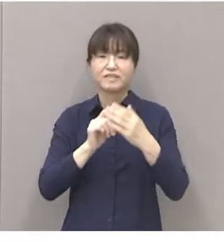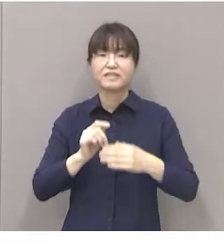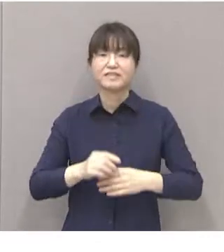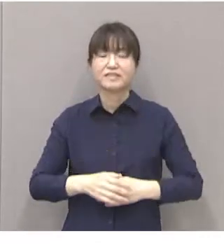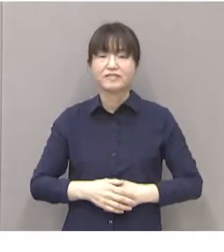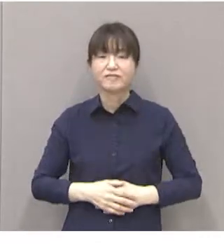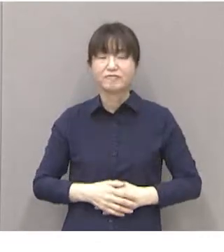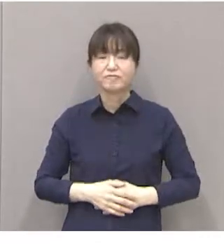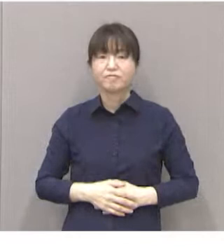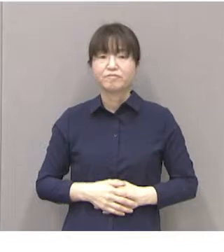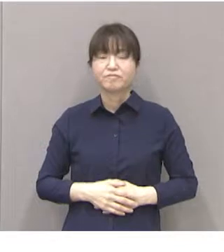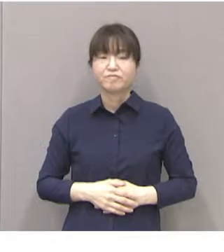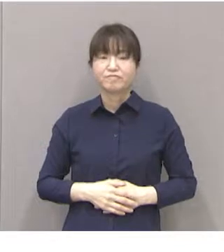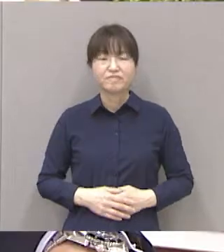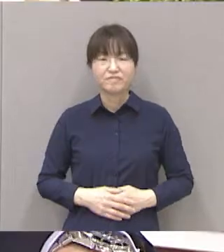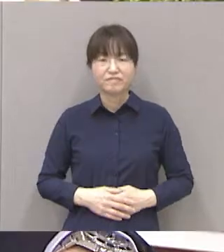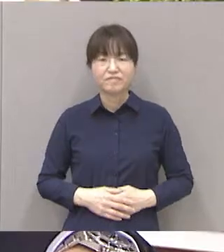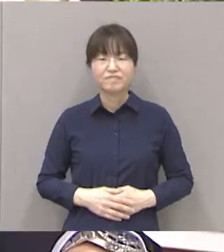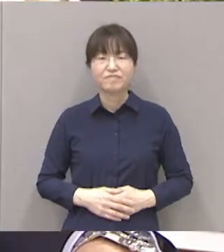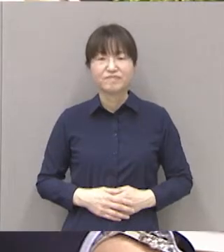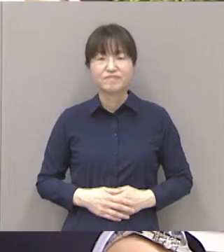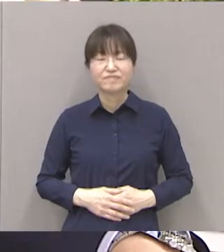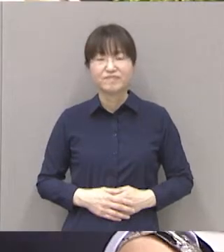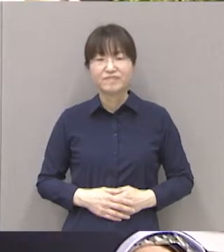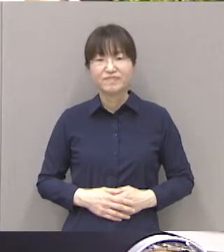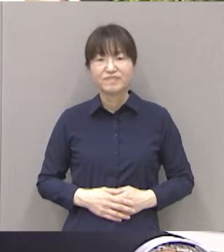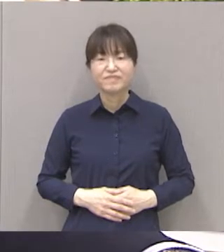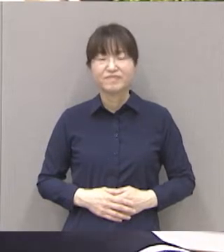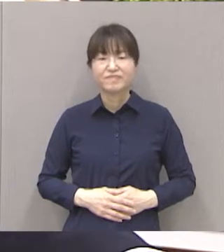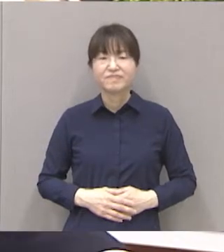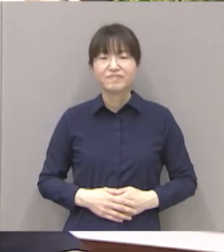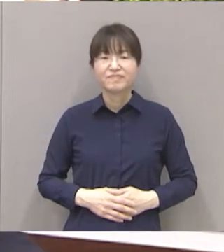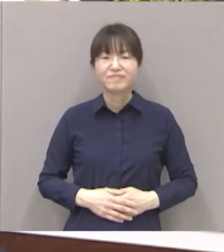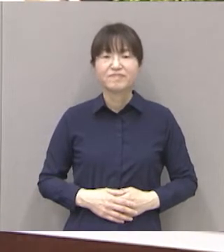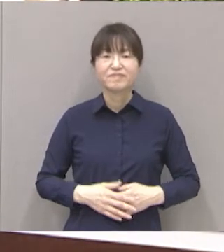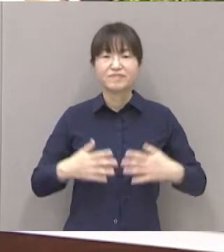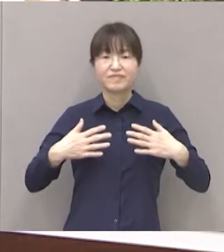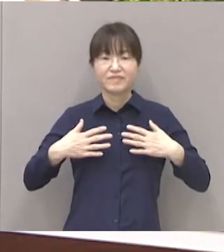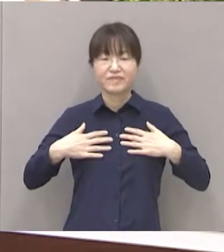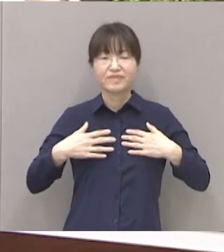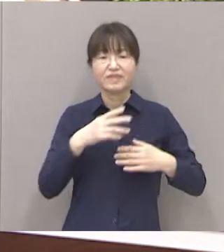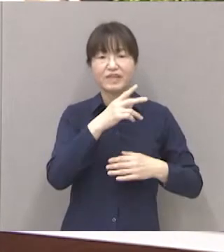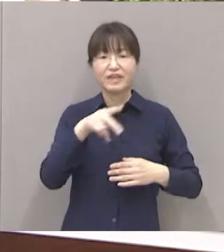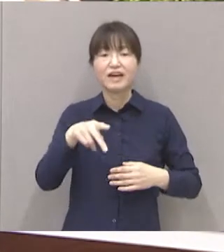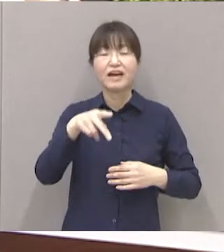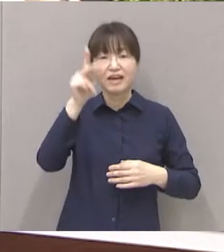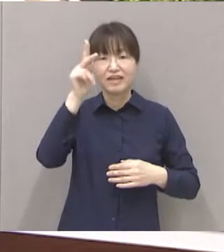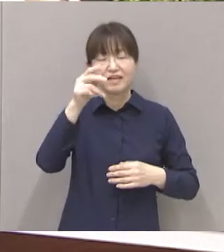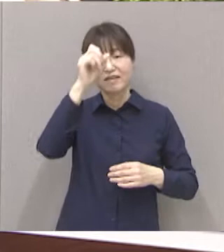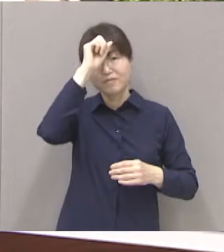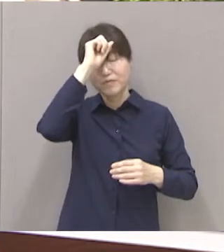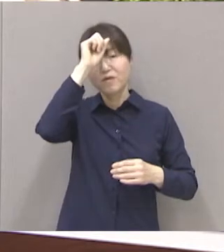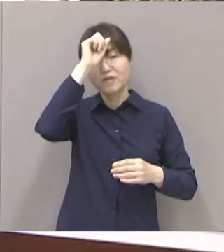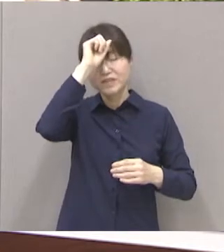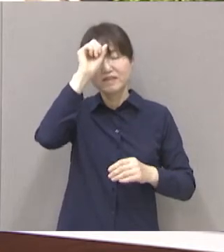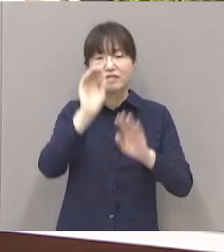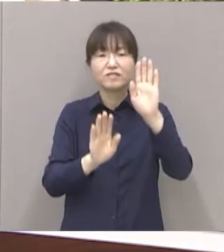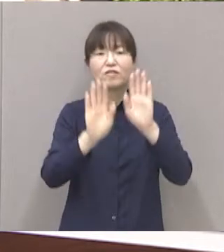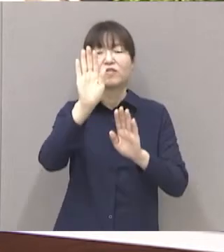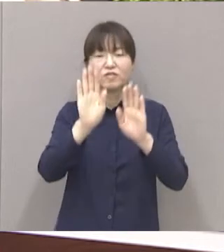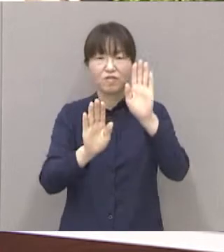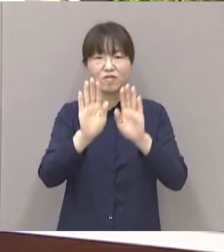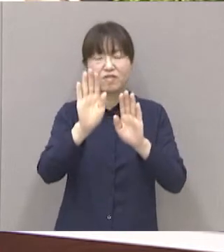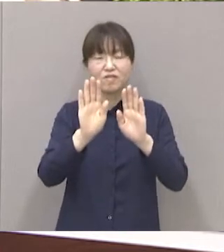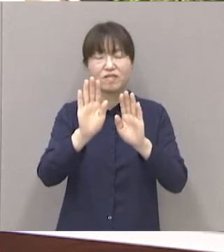いうふうに思います実際にこの a まあ肺にがんができた時の症状ですね